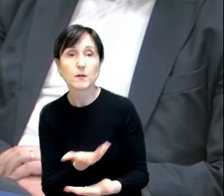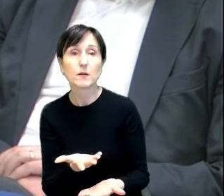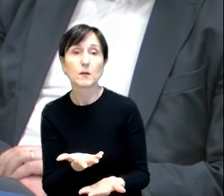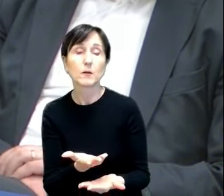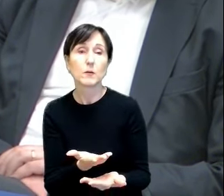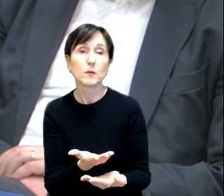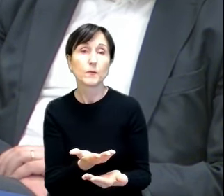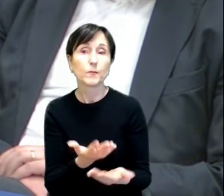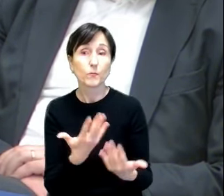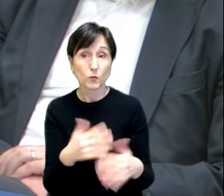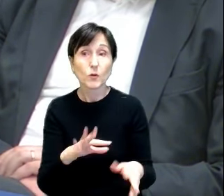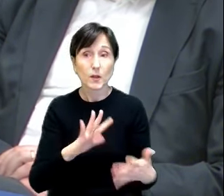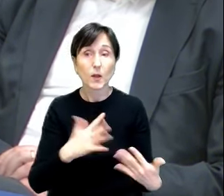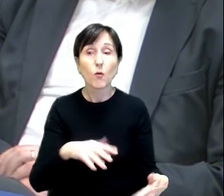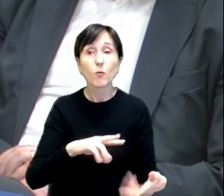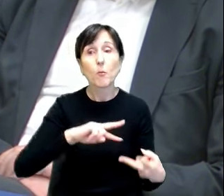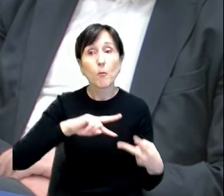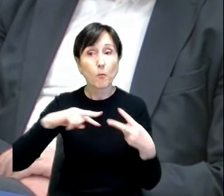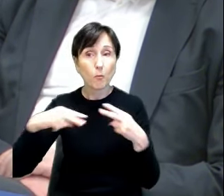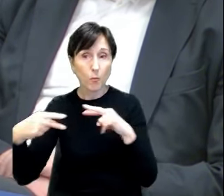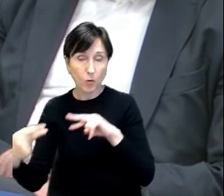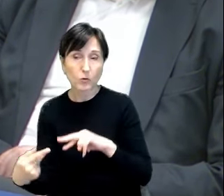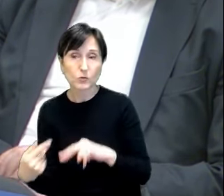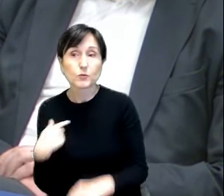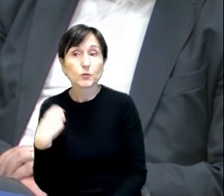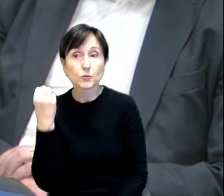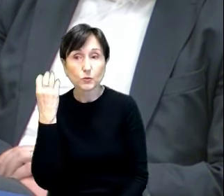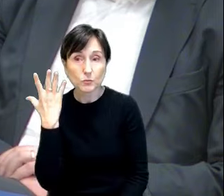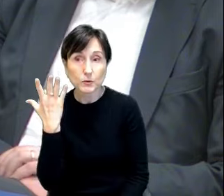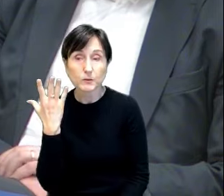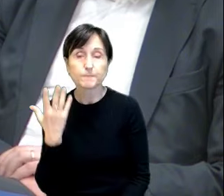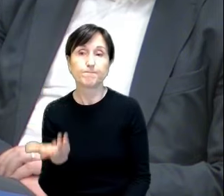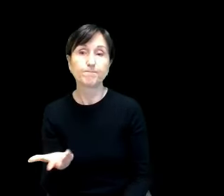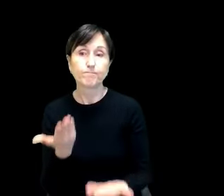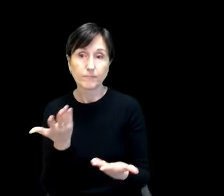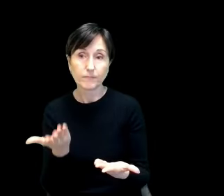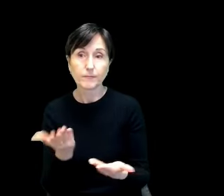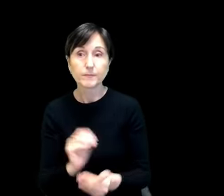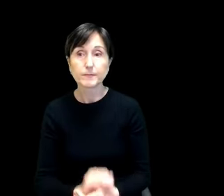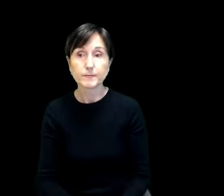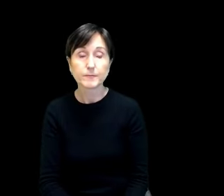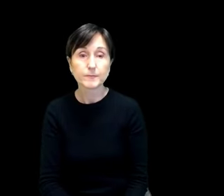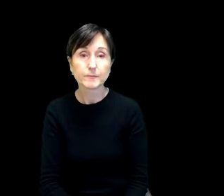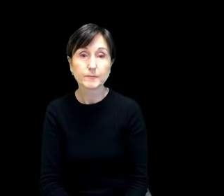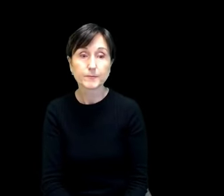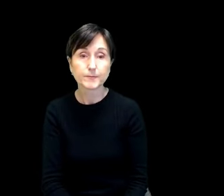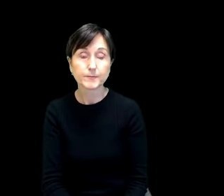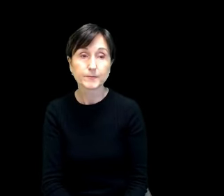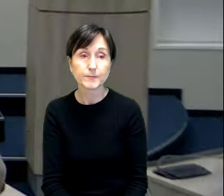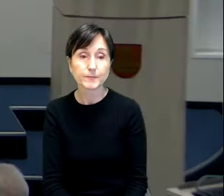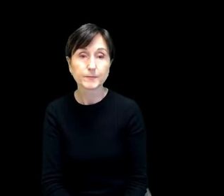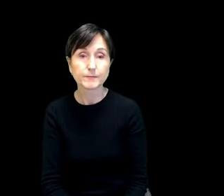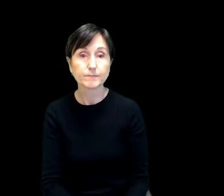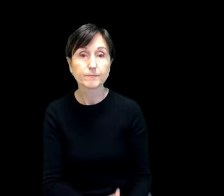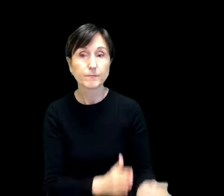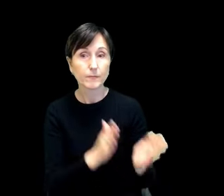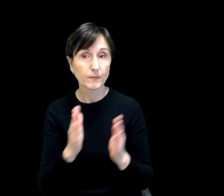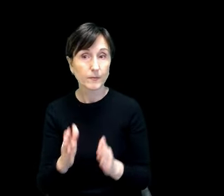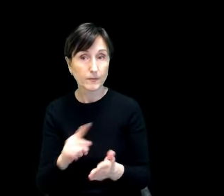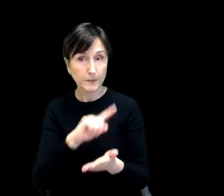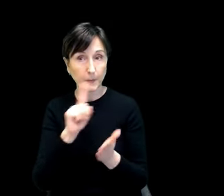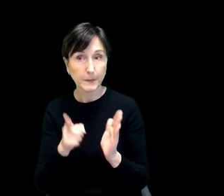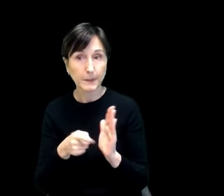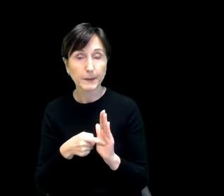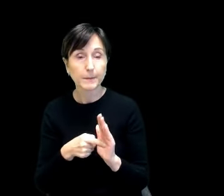vykstančių pokyčių metu tai tiek informacijos apie šią įstaigą ačiū sekantis klausimas dėkui kitas